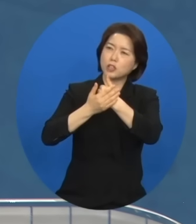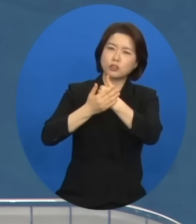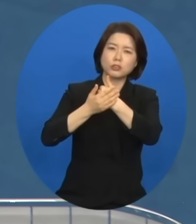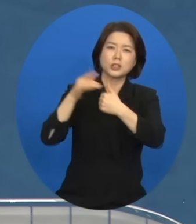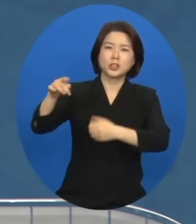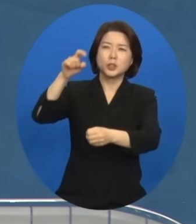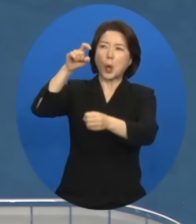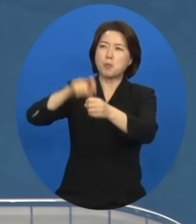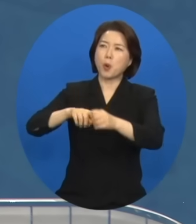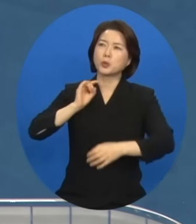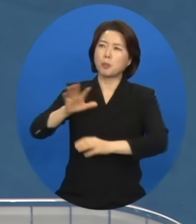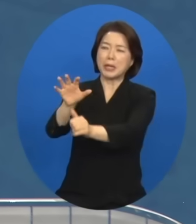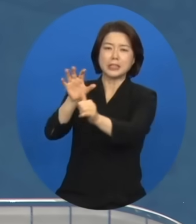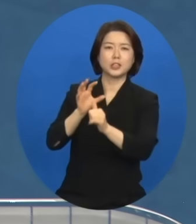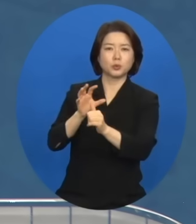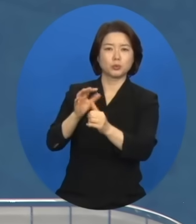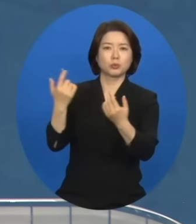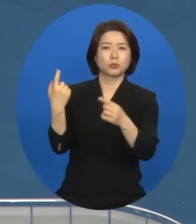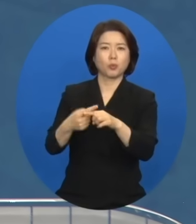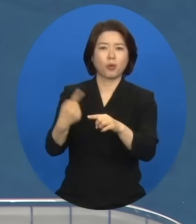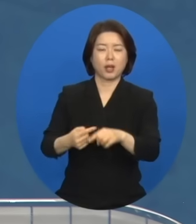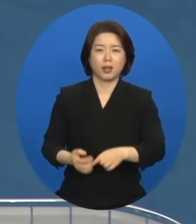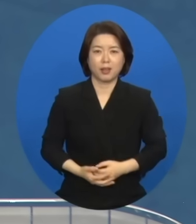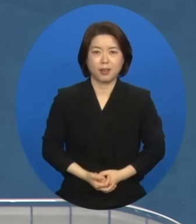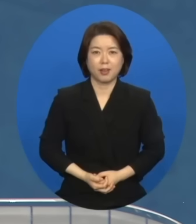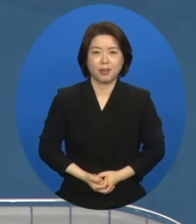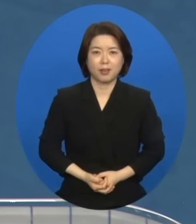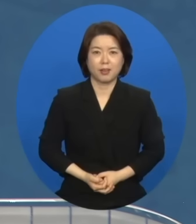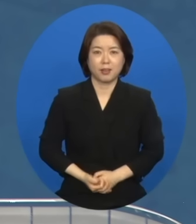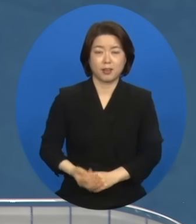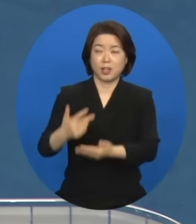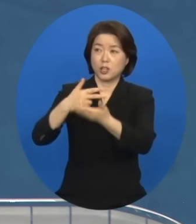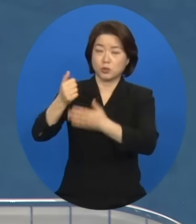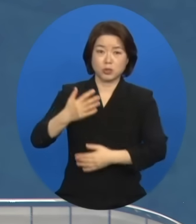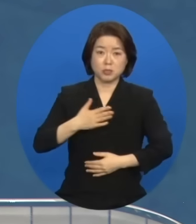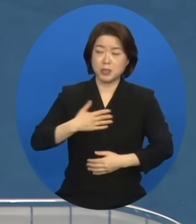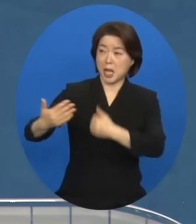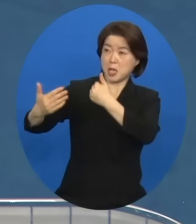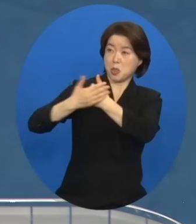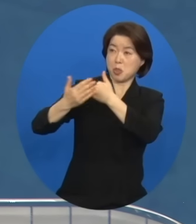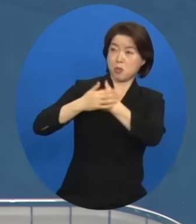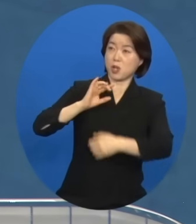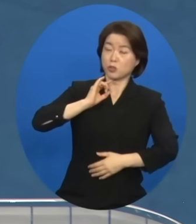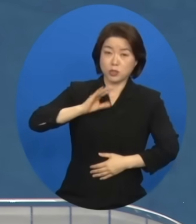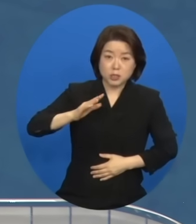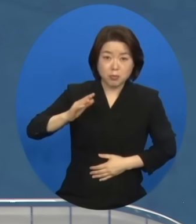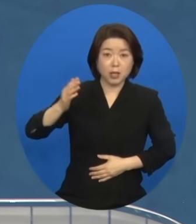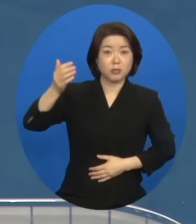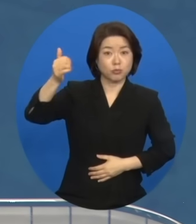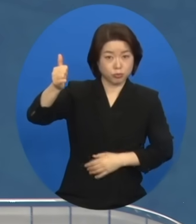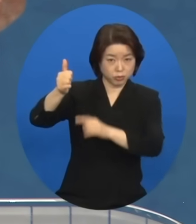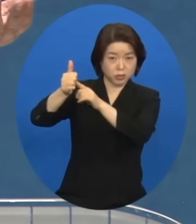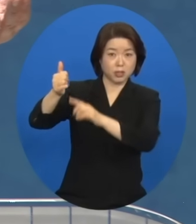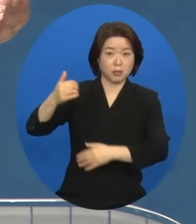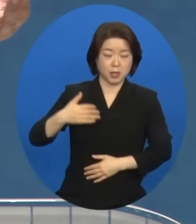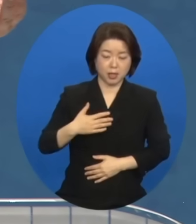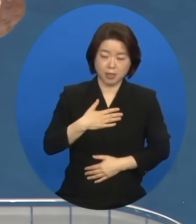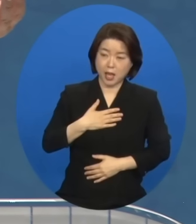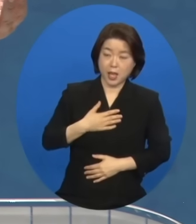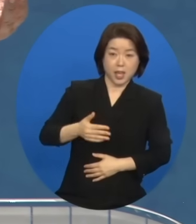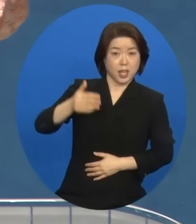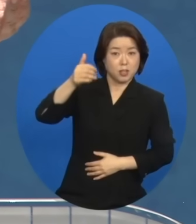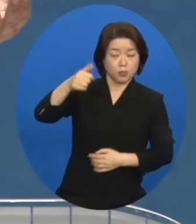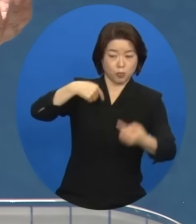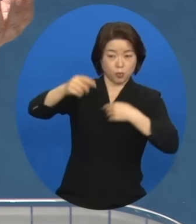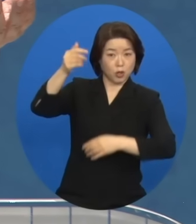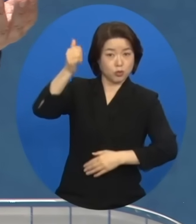여기는 것과 똑같은 것이었습니다. 주님이 저를 도와주시기만 하는 분이라면 어떻게 제 주님이 되실 수